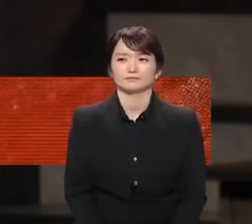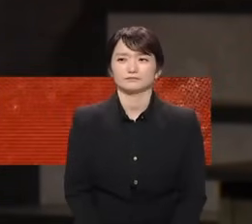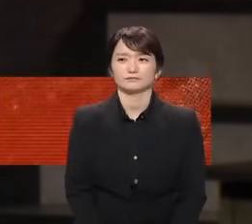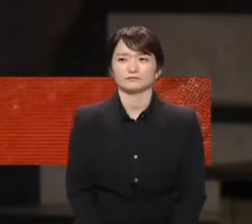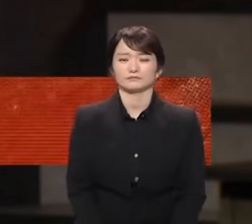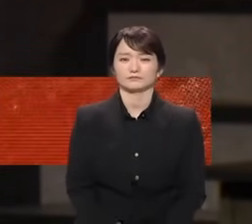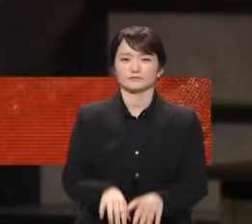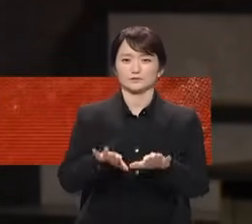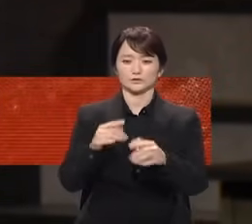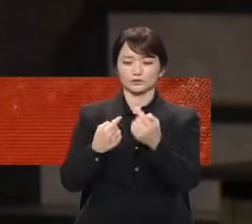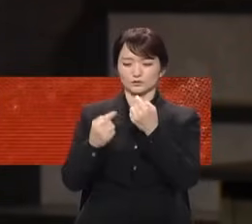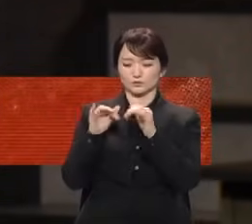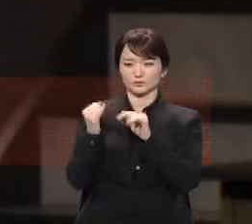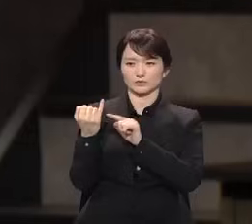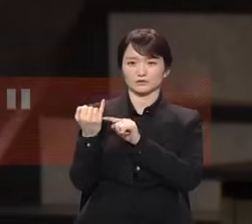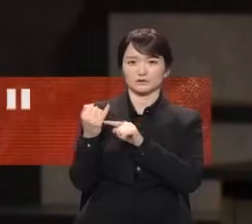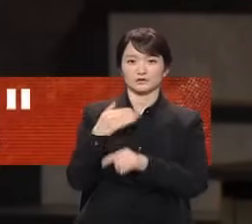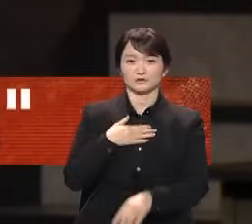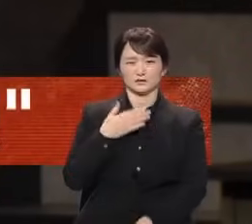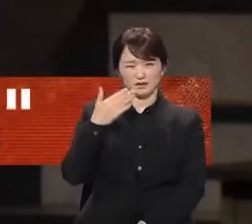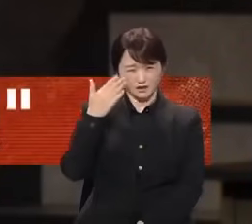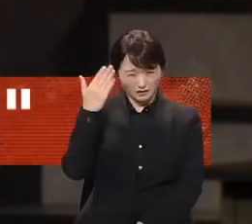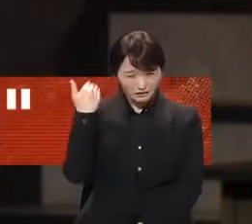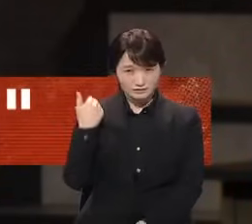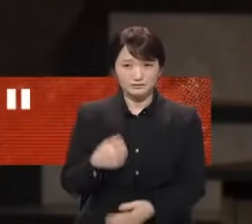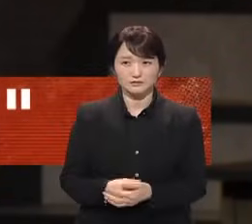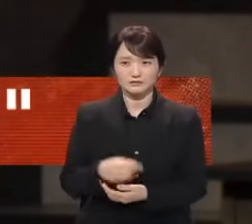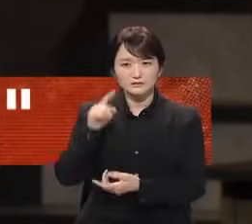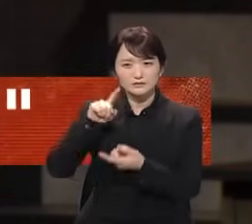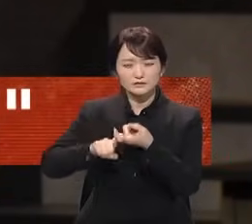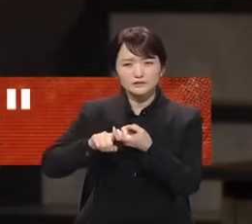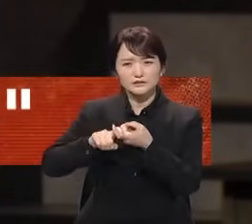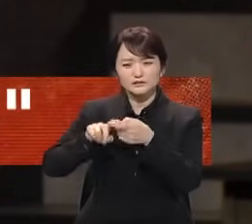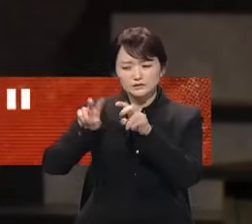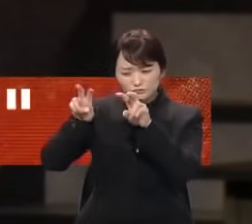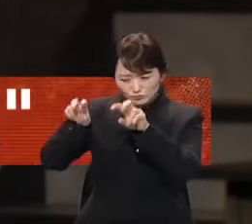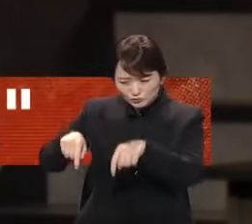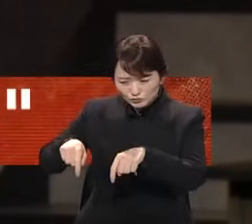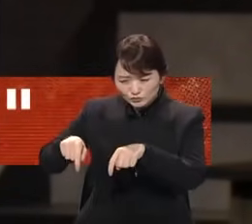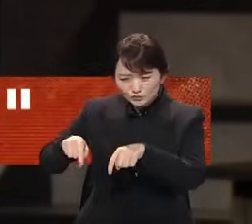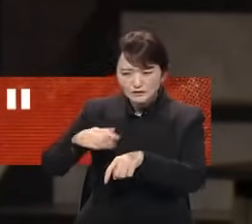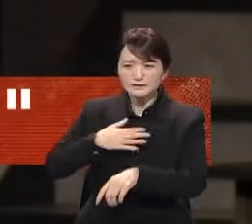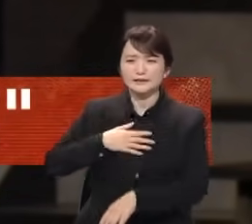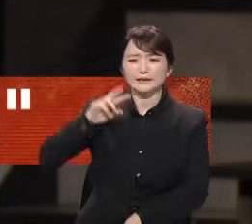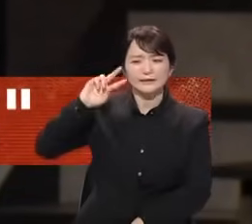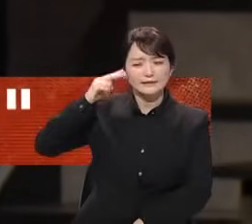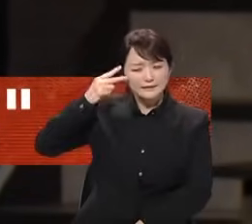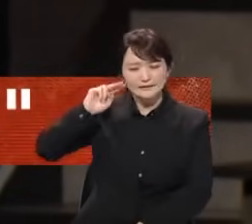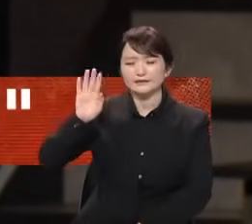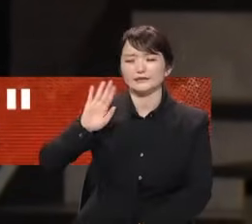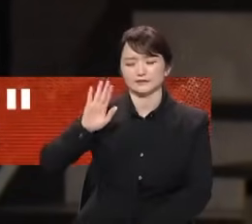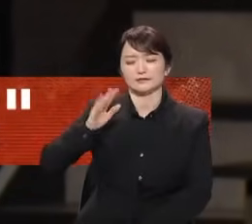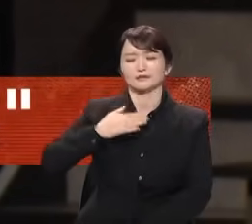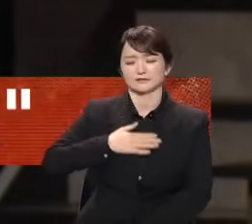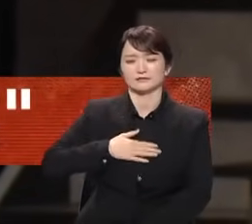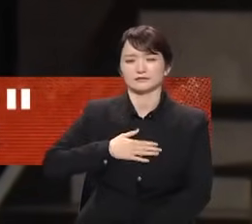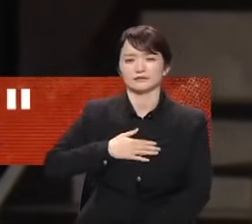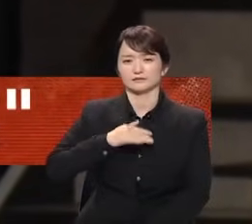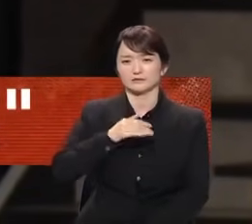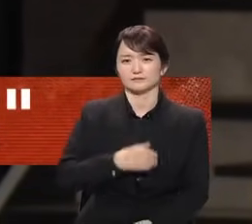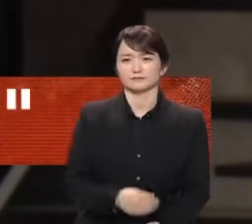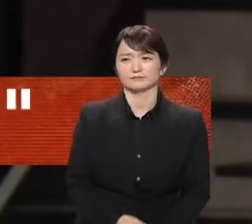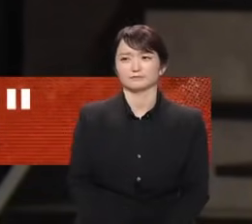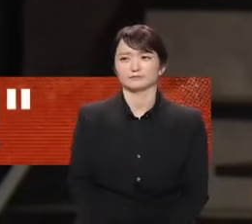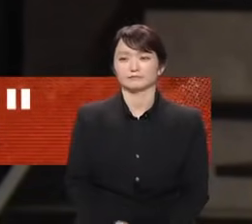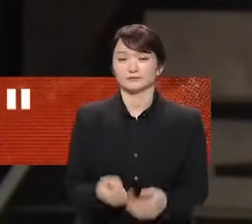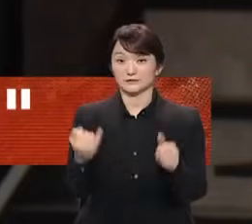제보하신 분께서도 아 내가 그동안 받았던 무관심이나 냉대가 나의 착각이 아니었구나라는 생각을 하신 거예요.